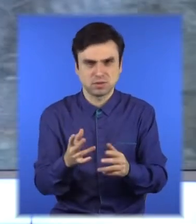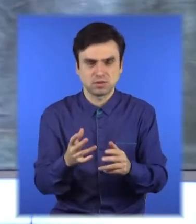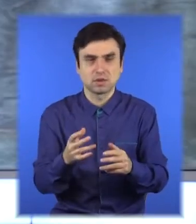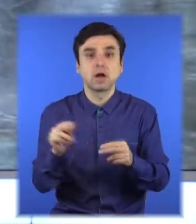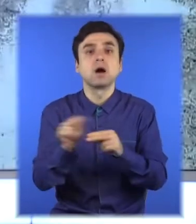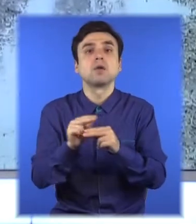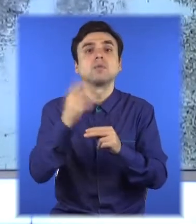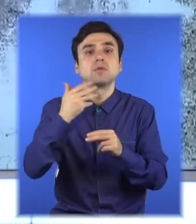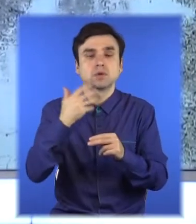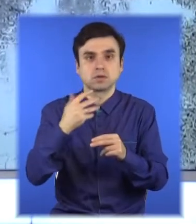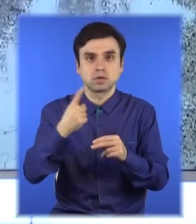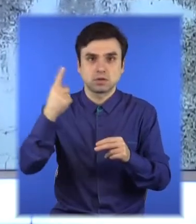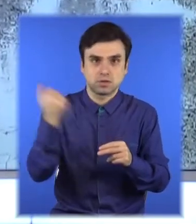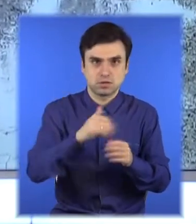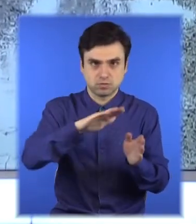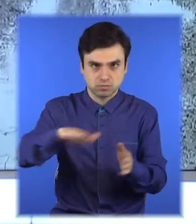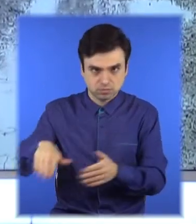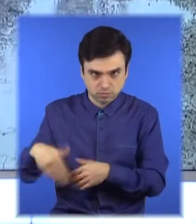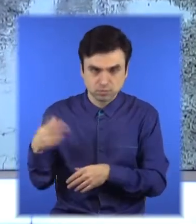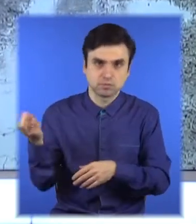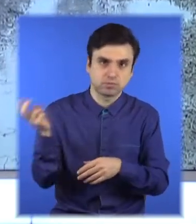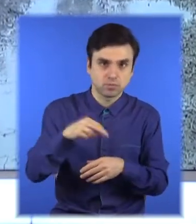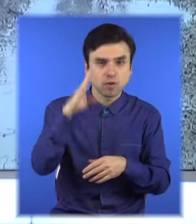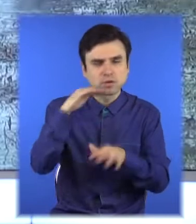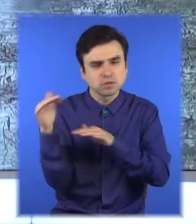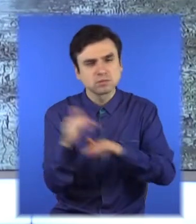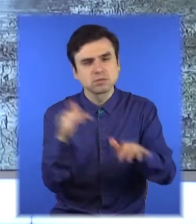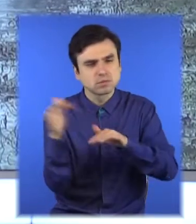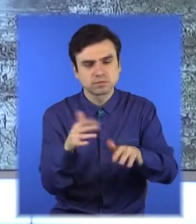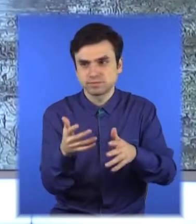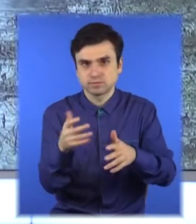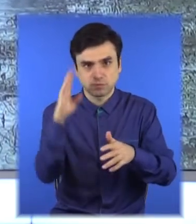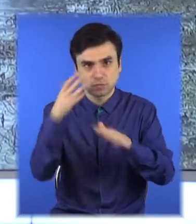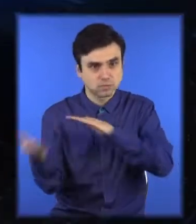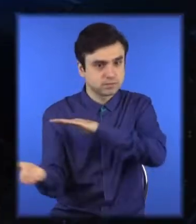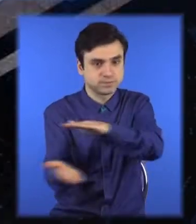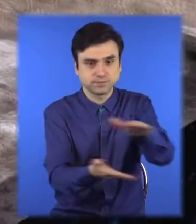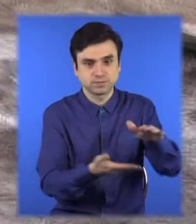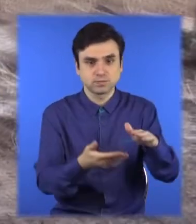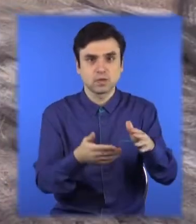люди викопали рівчаки навколо своїх ділянок. На місці побував Михайло Гаркавий.